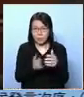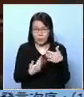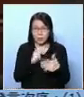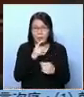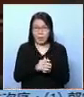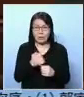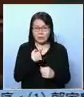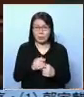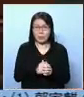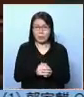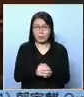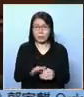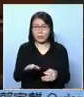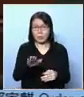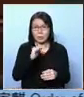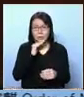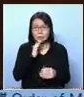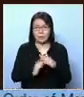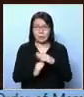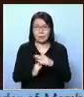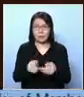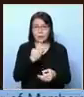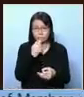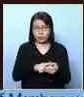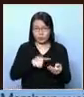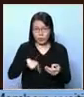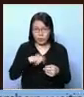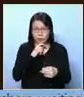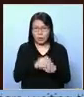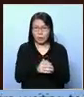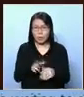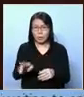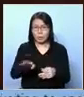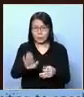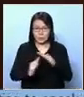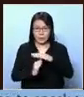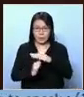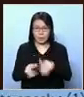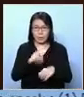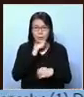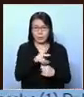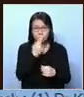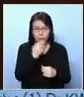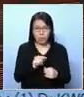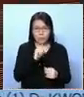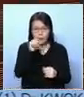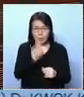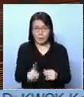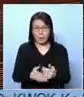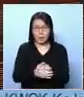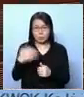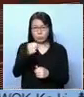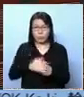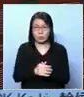嗰啲其實係完全係離經半道嘅説話。 請你停停。好啊。朱亞迪有咩問題？ 主